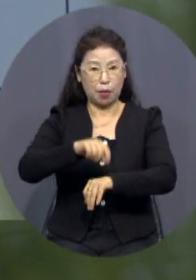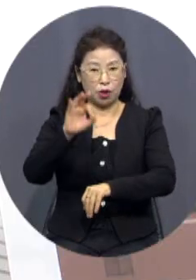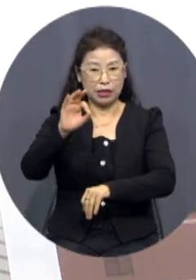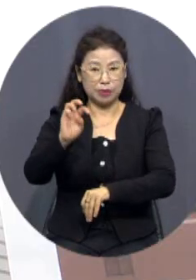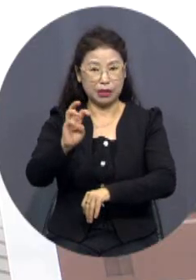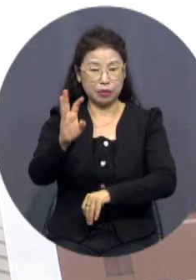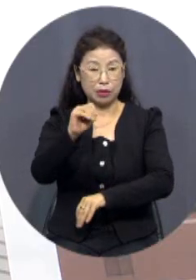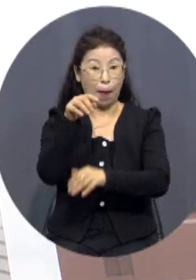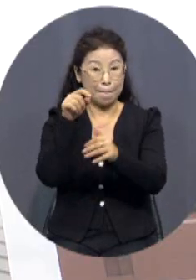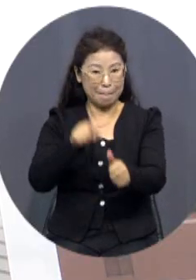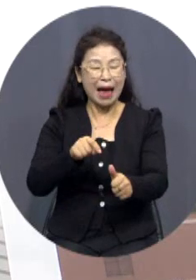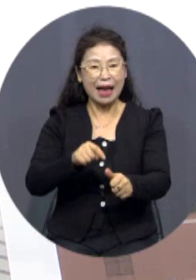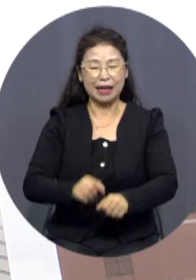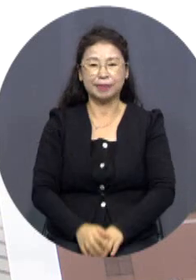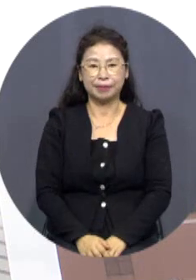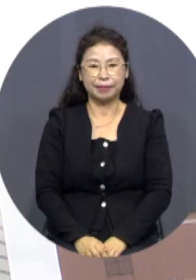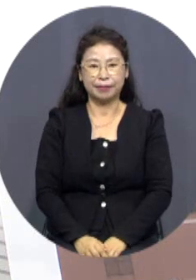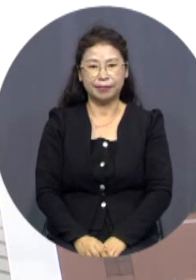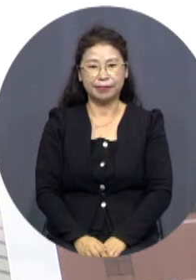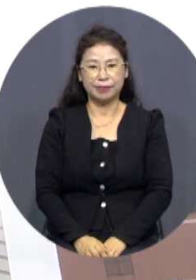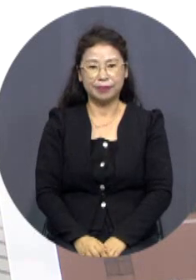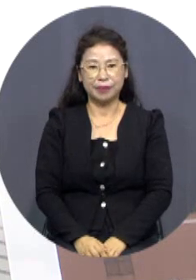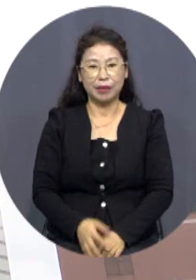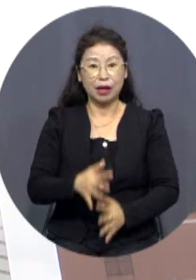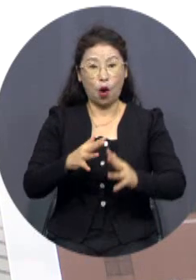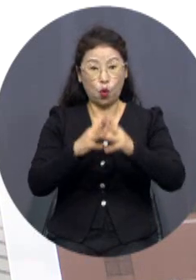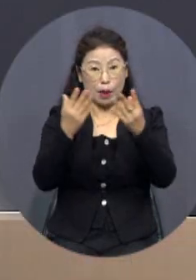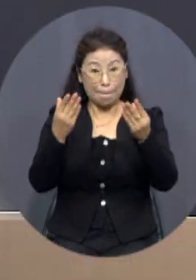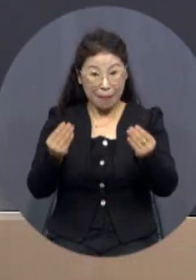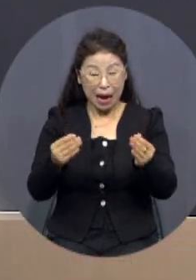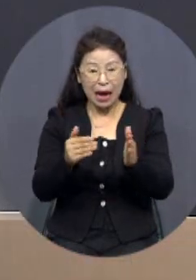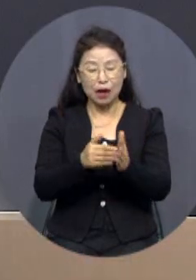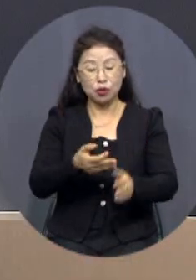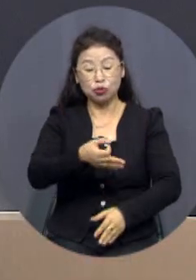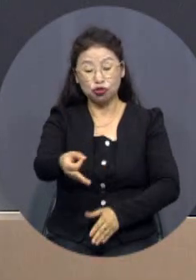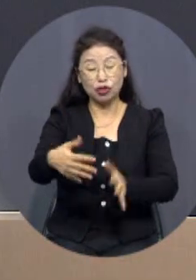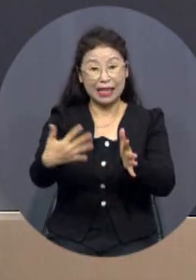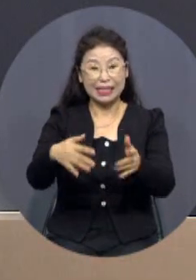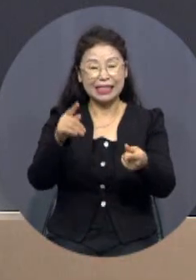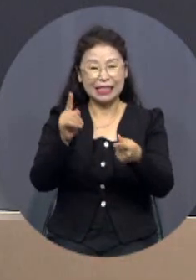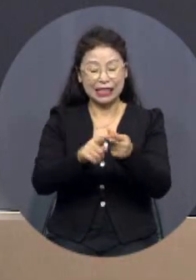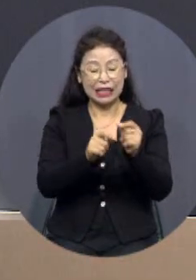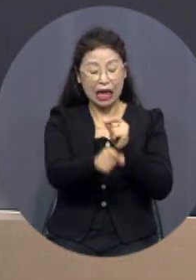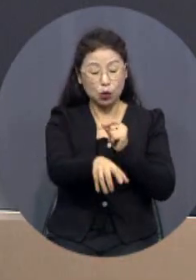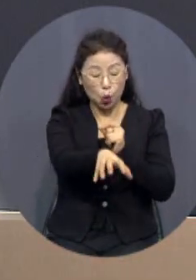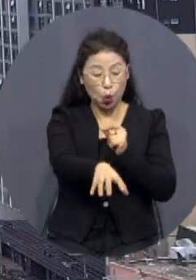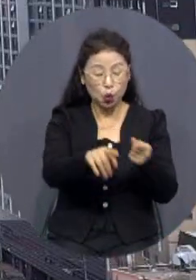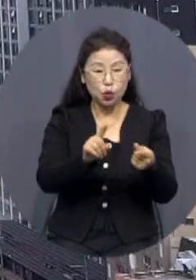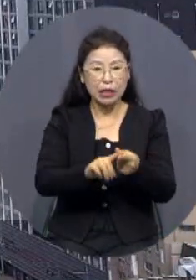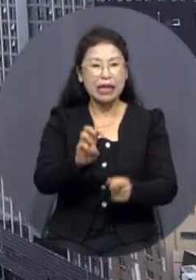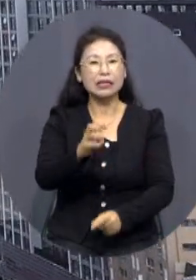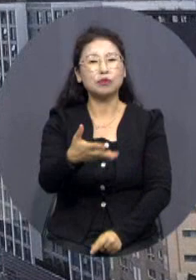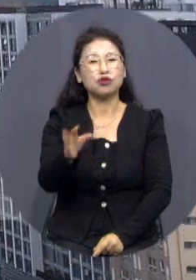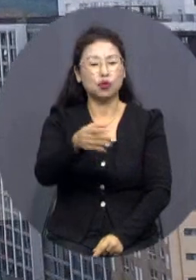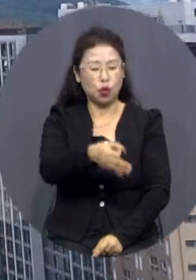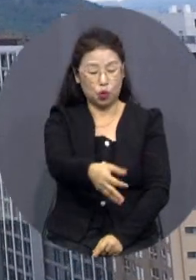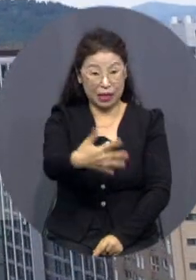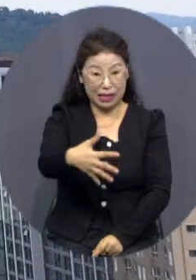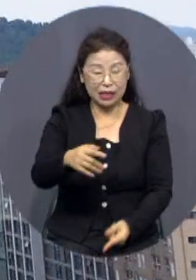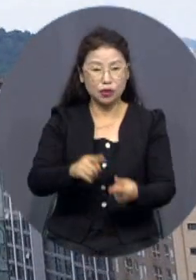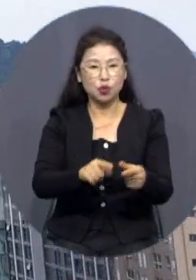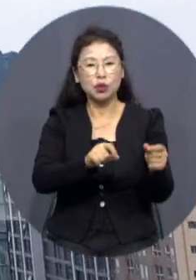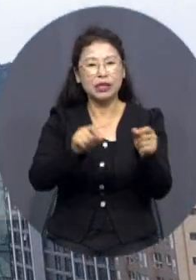30억 원을 부과했다고 밝혔습니다 또 공사가 완료되고 지급하지 않은 바 급 대금 39억 원과